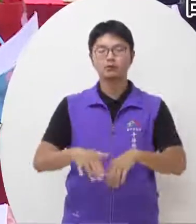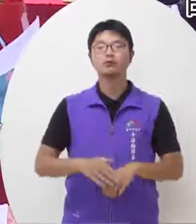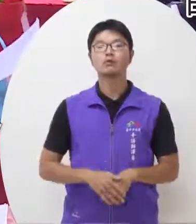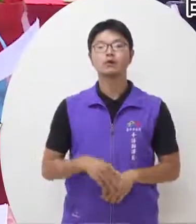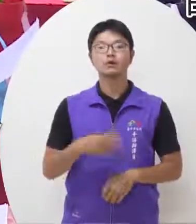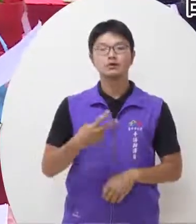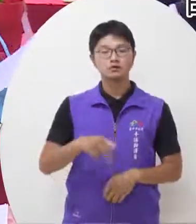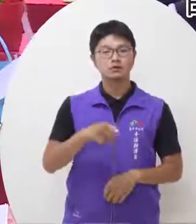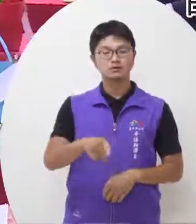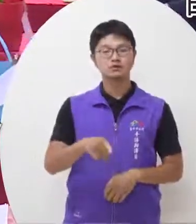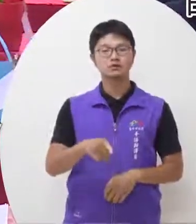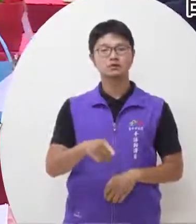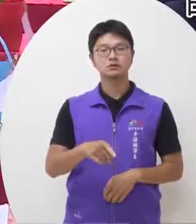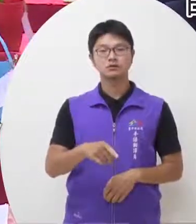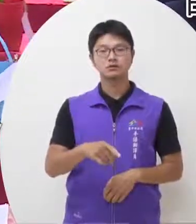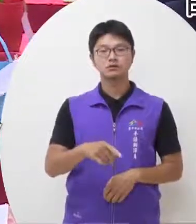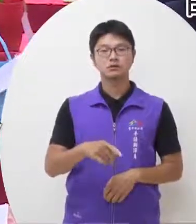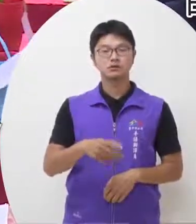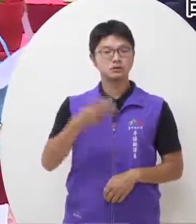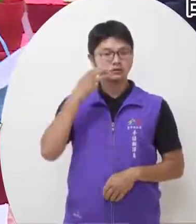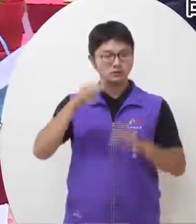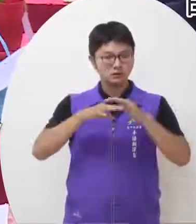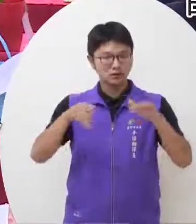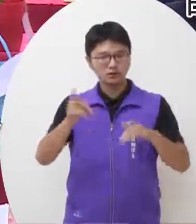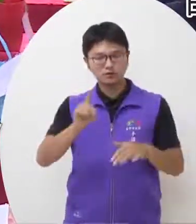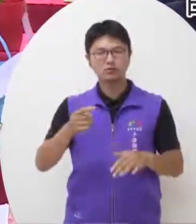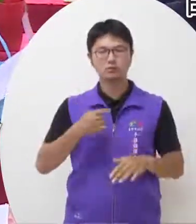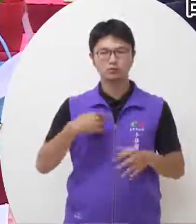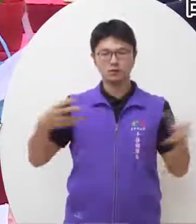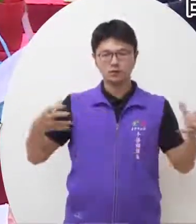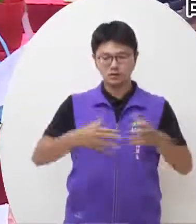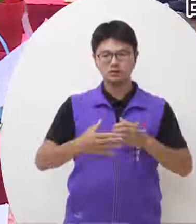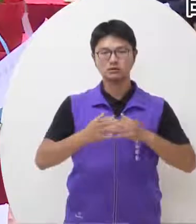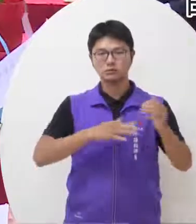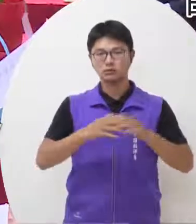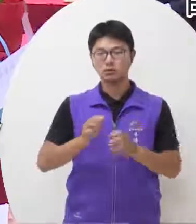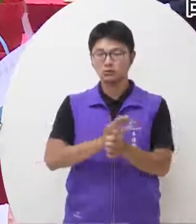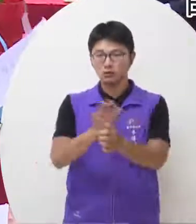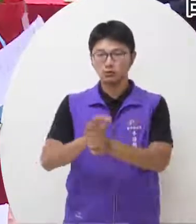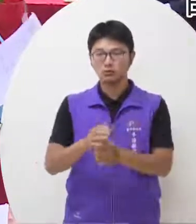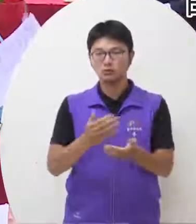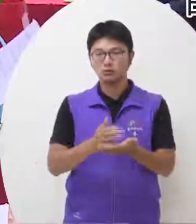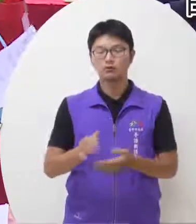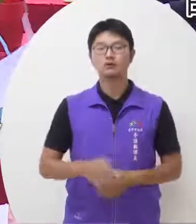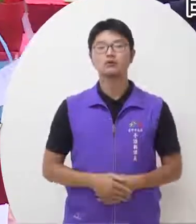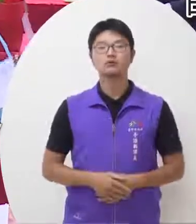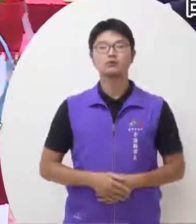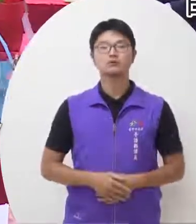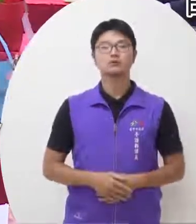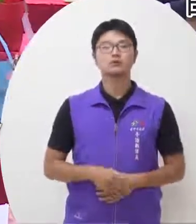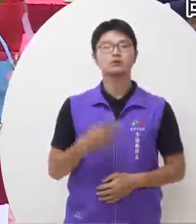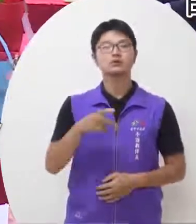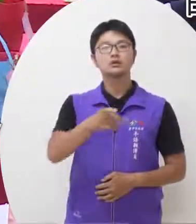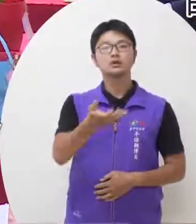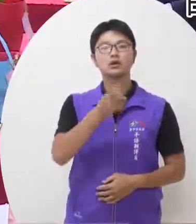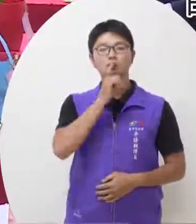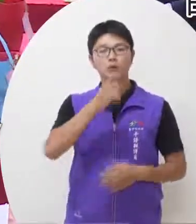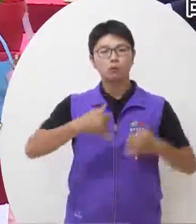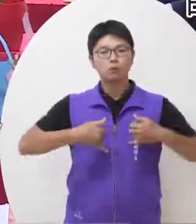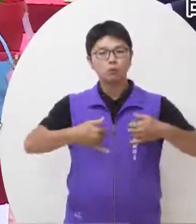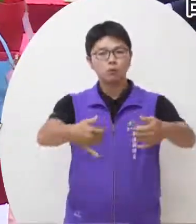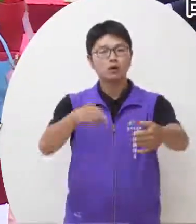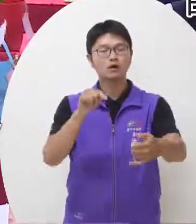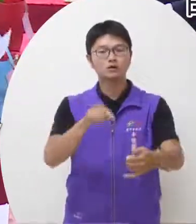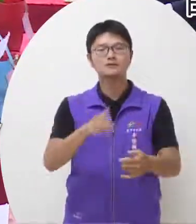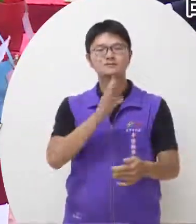关的单位，我们一起来做处理。那桂玉里长提到的大荣东西街啊，我也非常感谢啊，这个是长期以